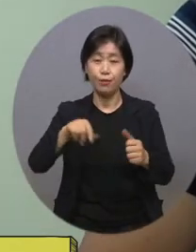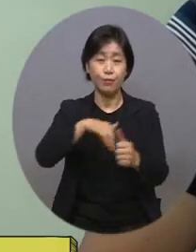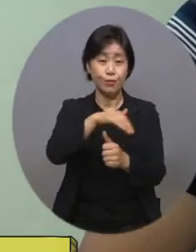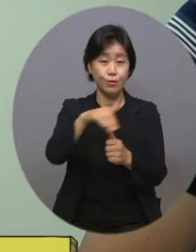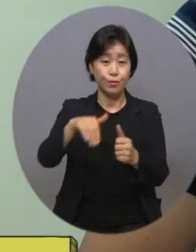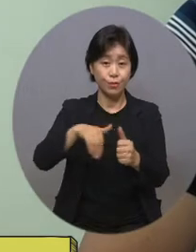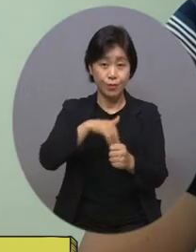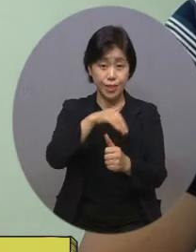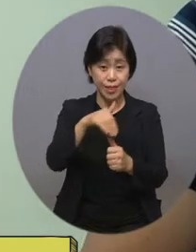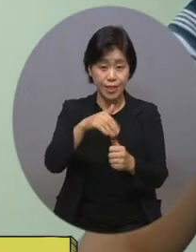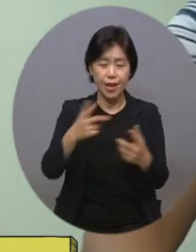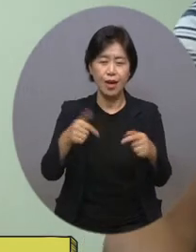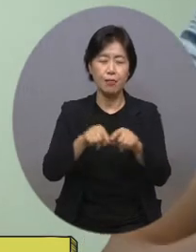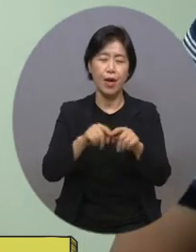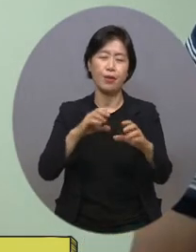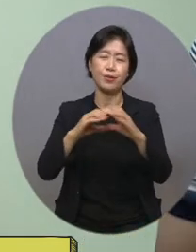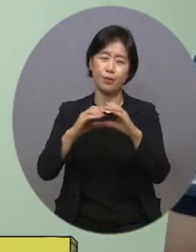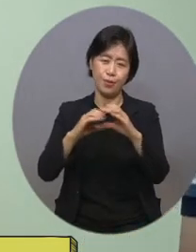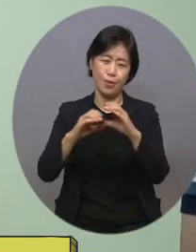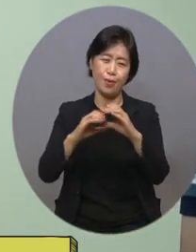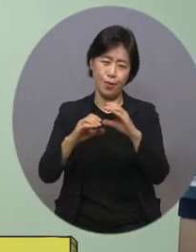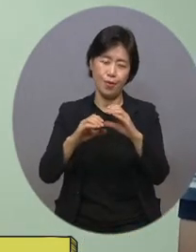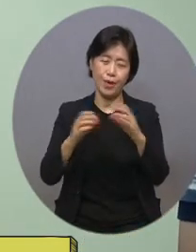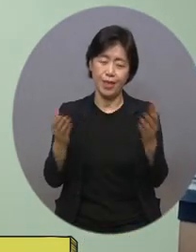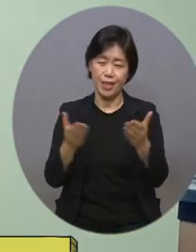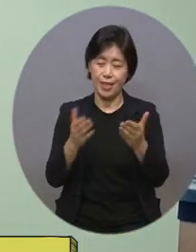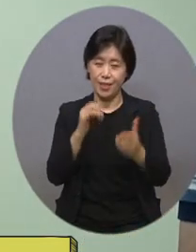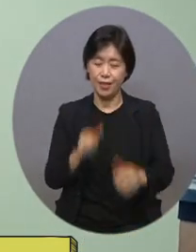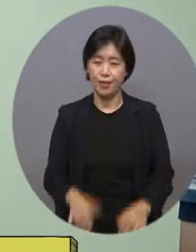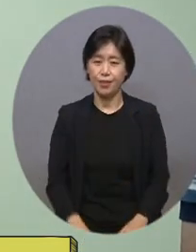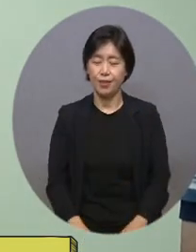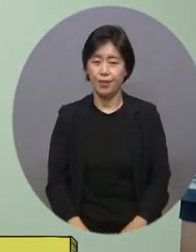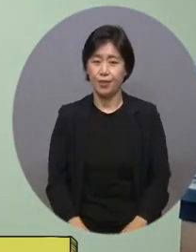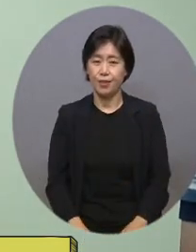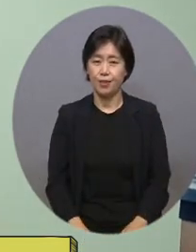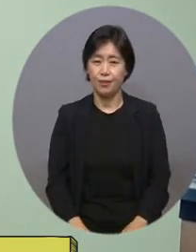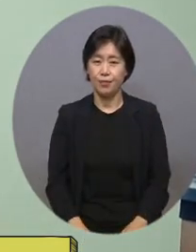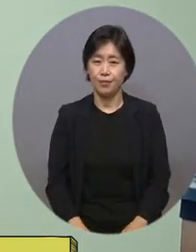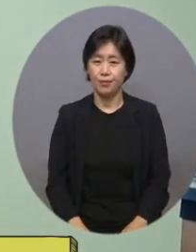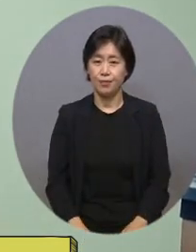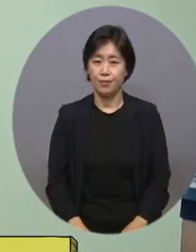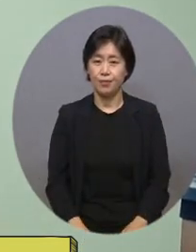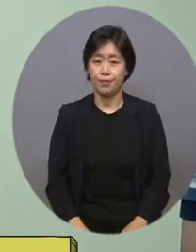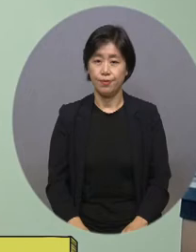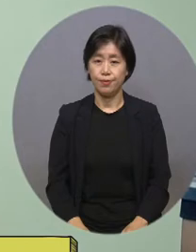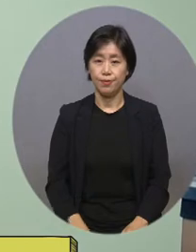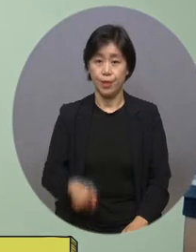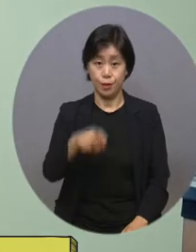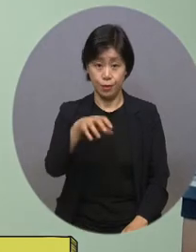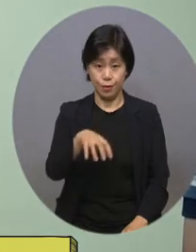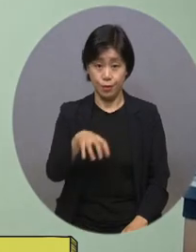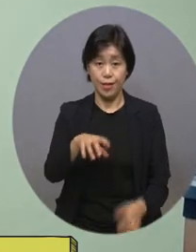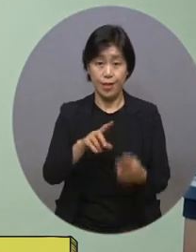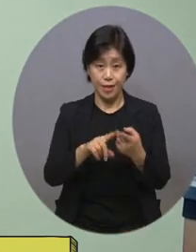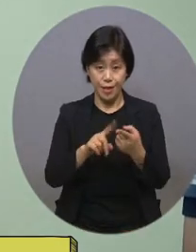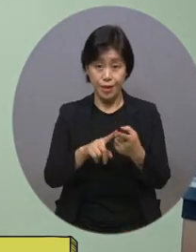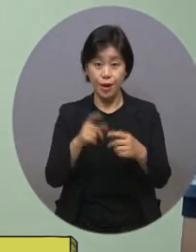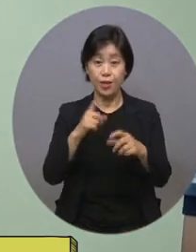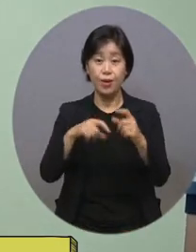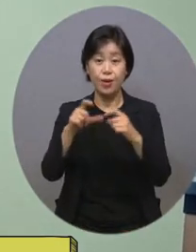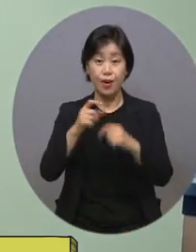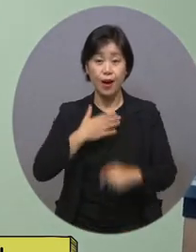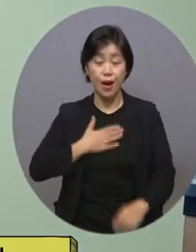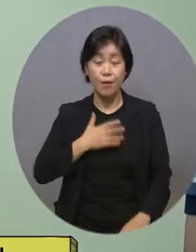그렇게 이제 같이 이제 소통을 해가는 과정에서 예. 만들어진 것 같습니다. 그러면 이제 여기 푸르메 여주팜에 대해서 예. 좀 더